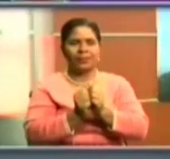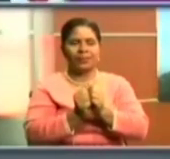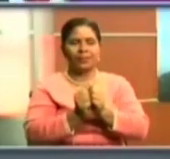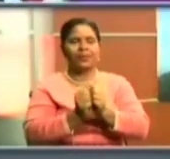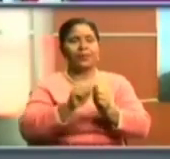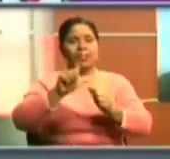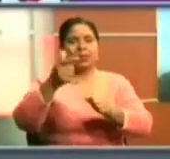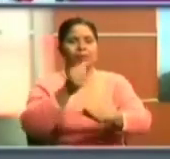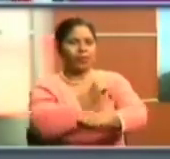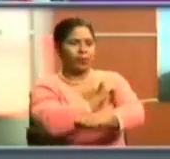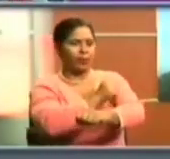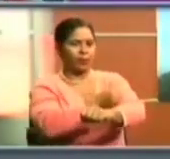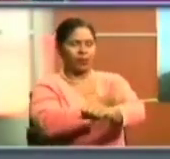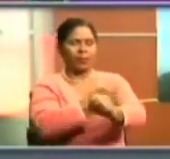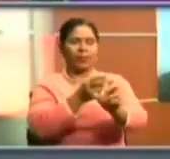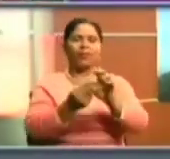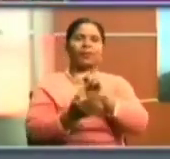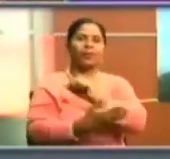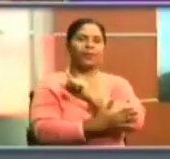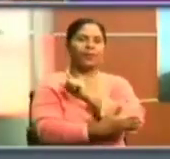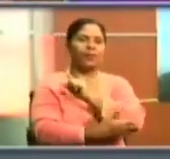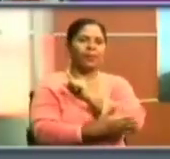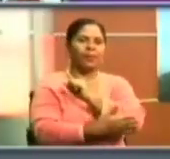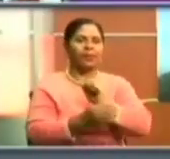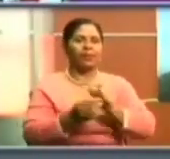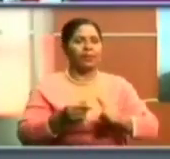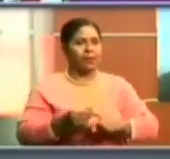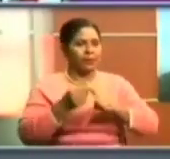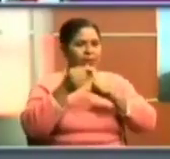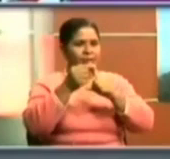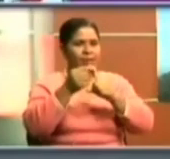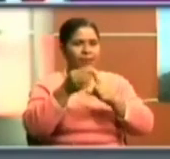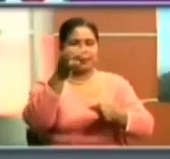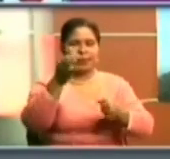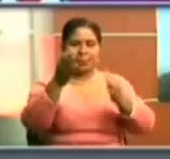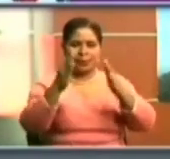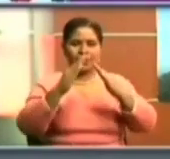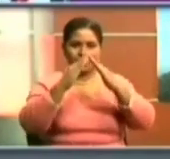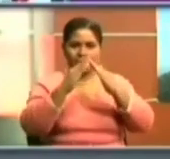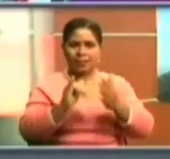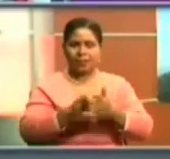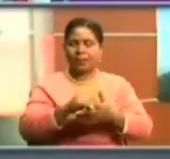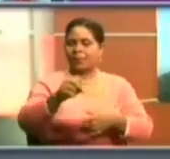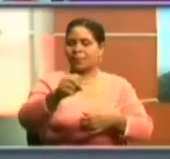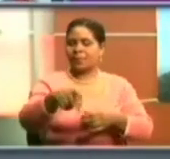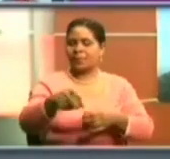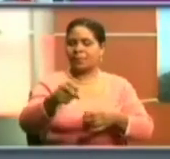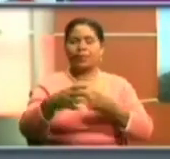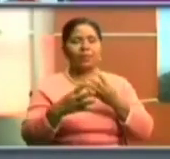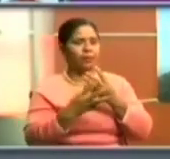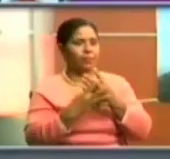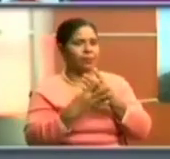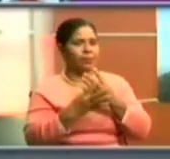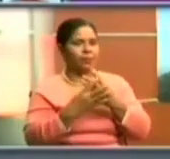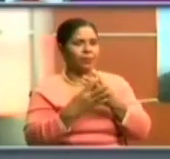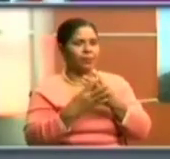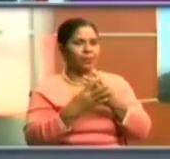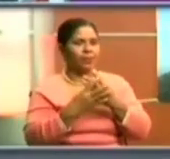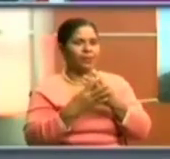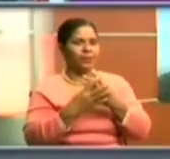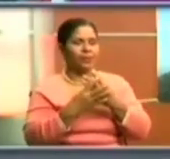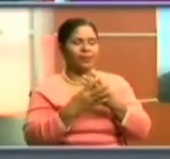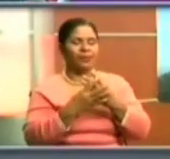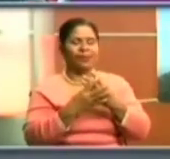autres autorités étatiques de ce pays, notamment le parquet près du tribunal civil de Port-au-Prince. Parce que prison, ça n'est les prisons entre